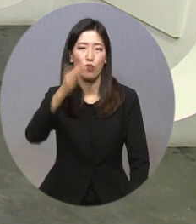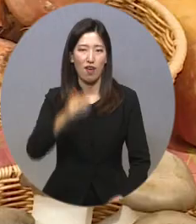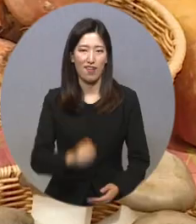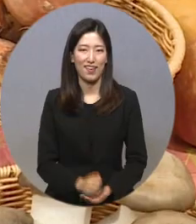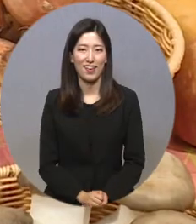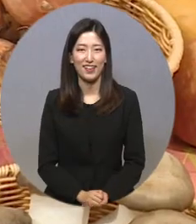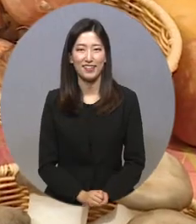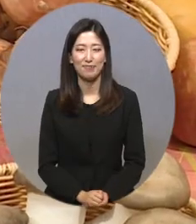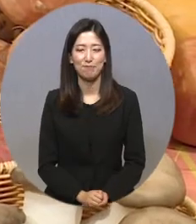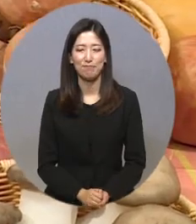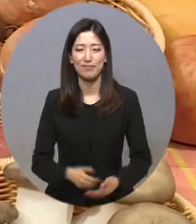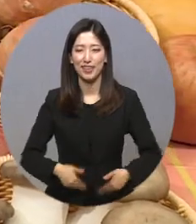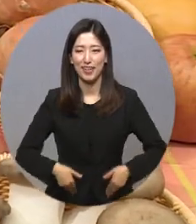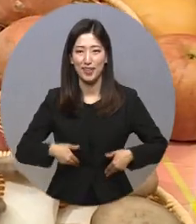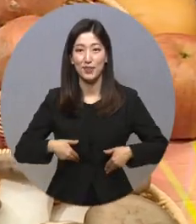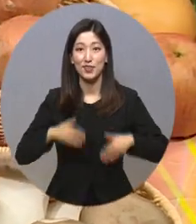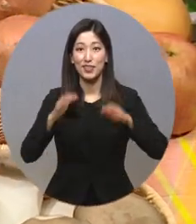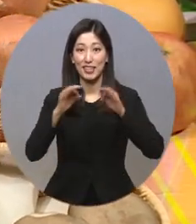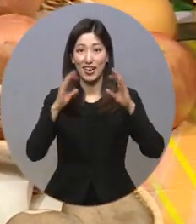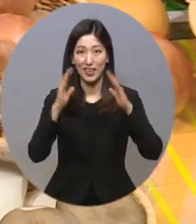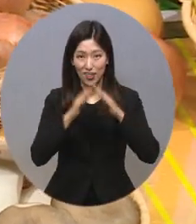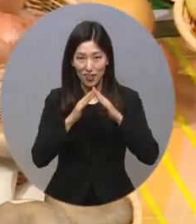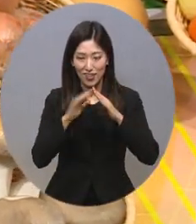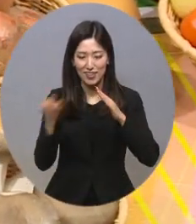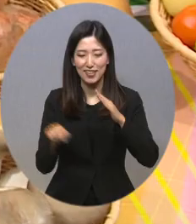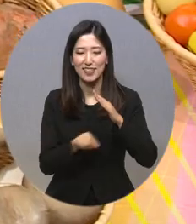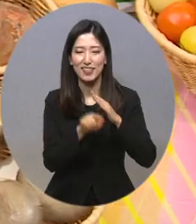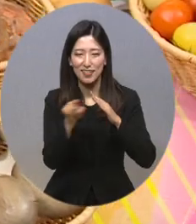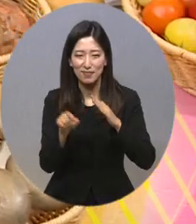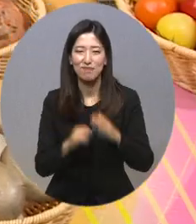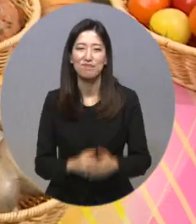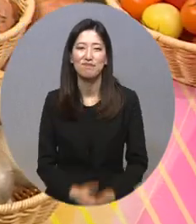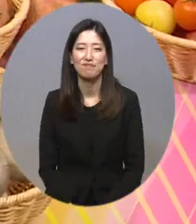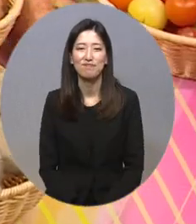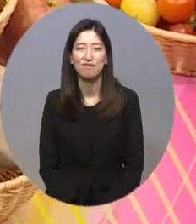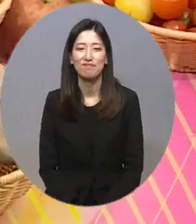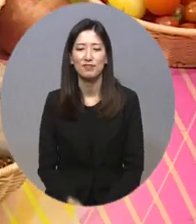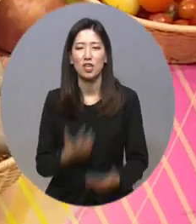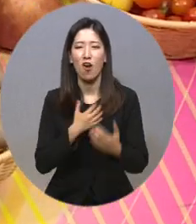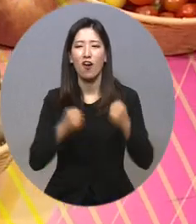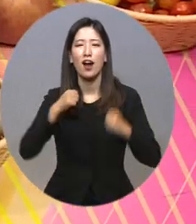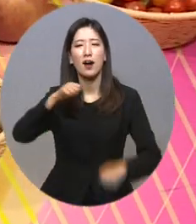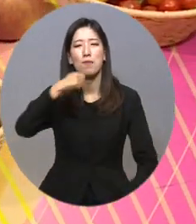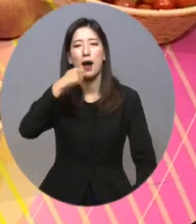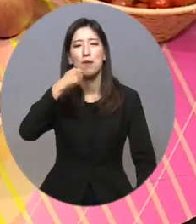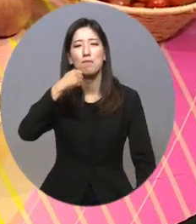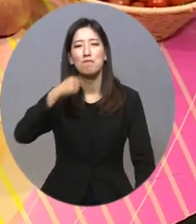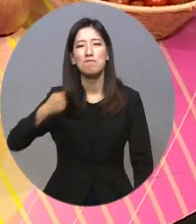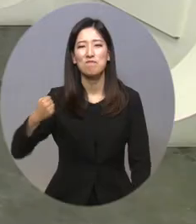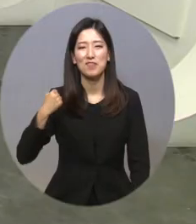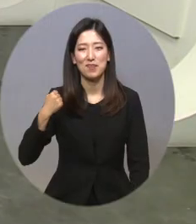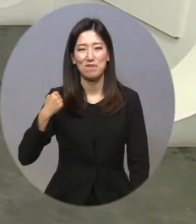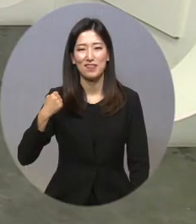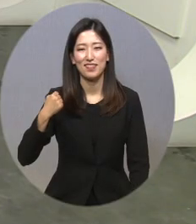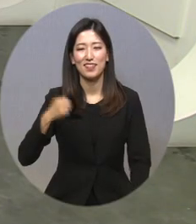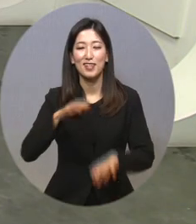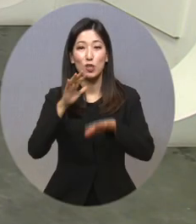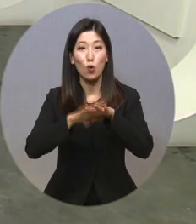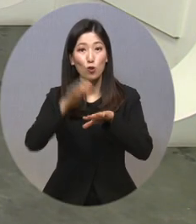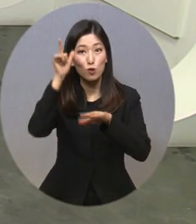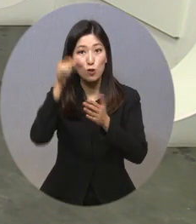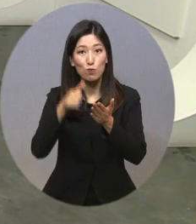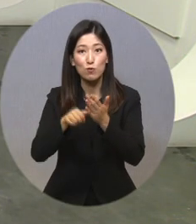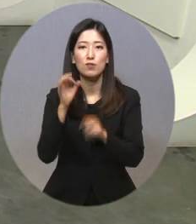오셔가지고 네. 우리 산의 진미, 우리 건강한 밥상을 책임지는 농수축산물